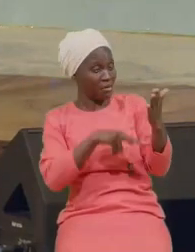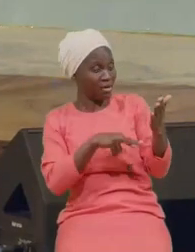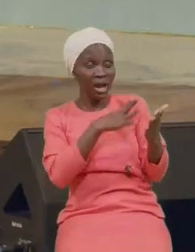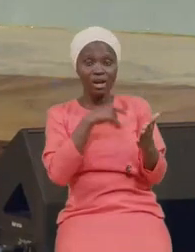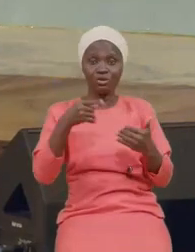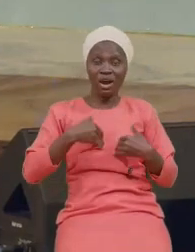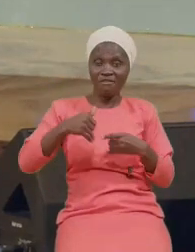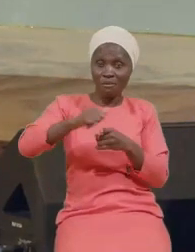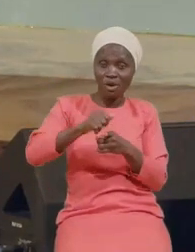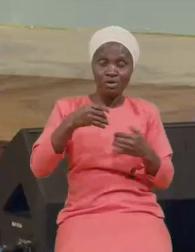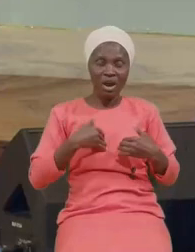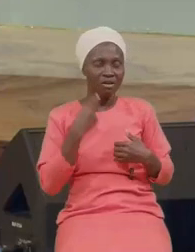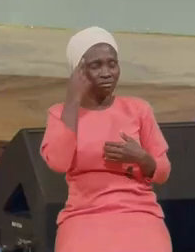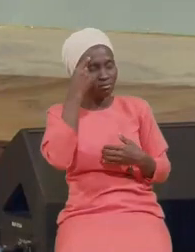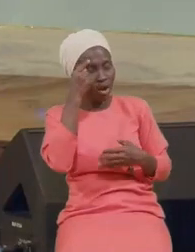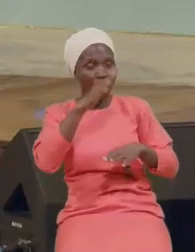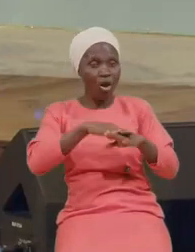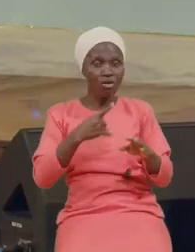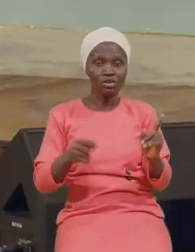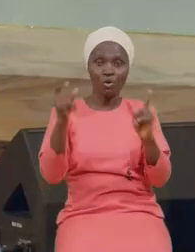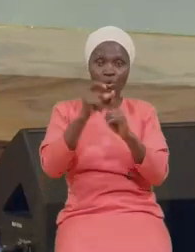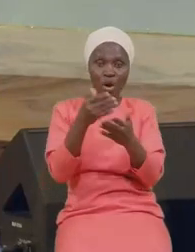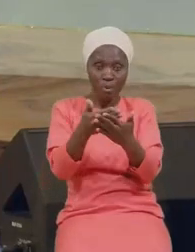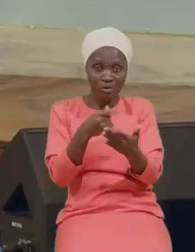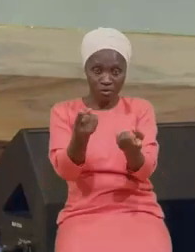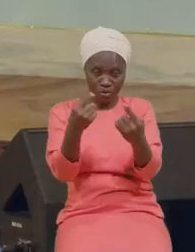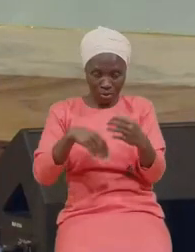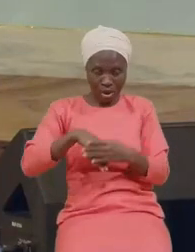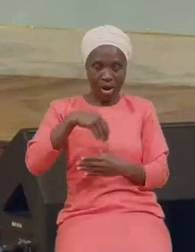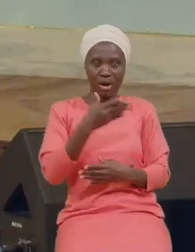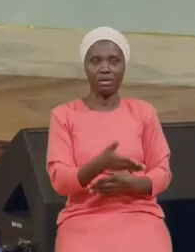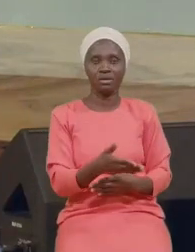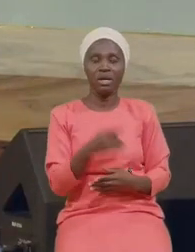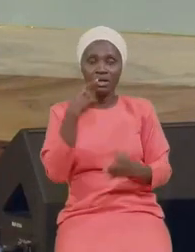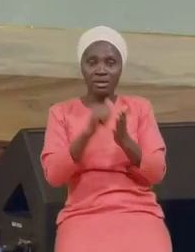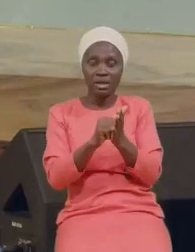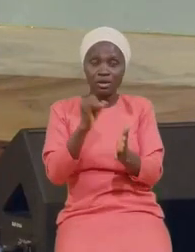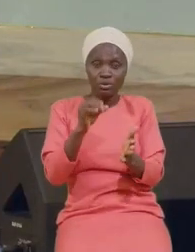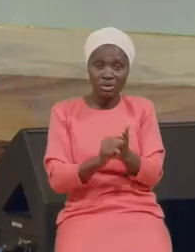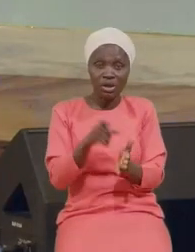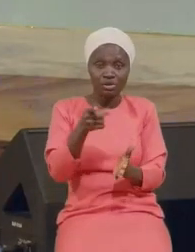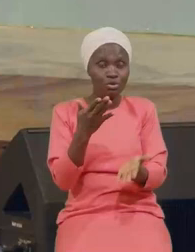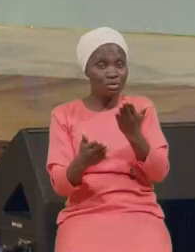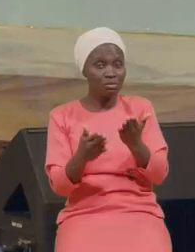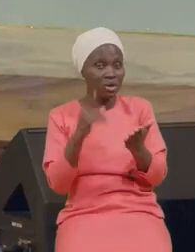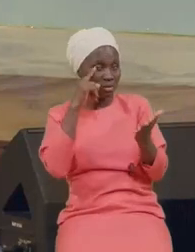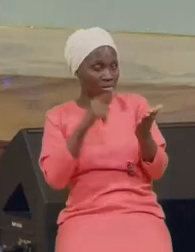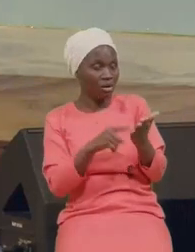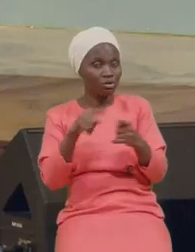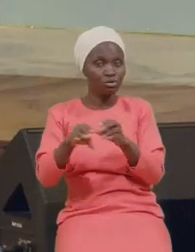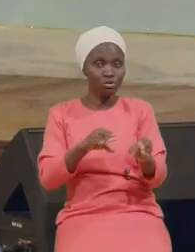t'écrase qui vont écraser mais parce que tu as déjà médité sur la parole avant de sortir